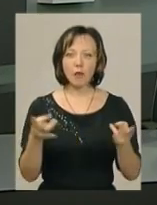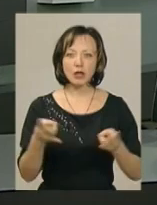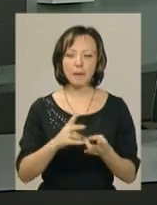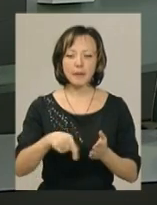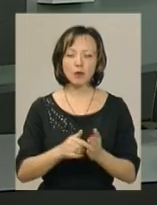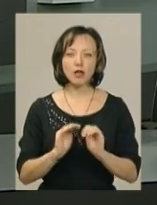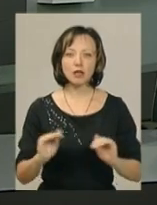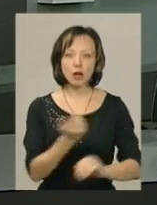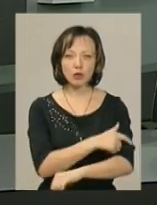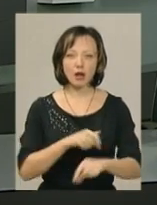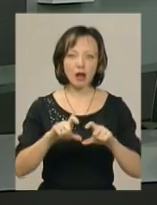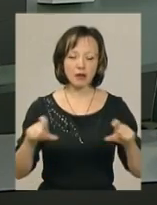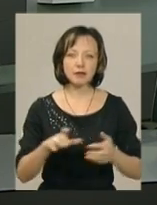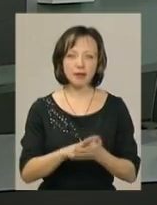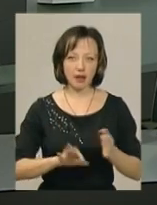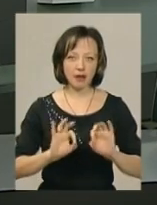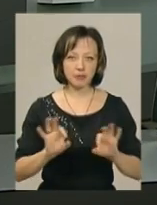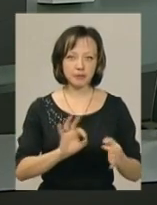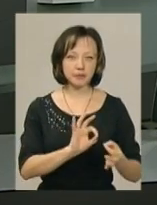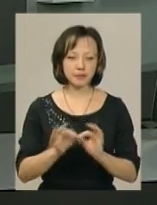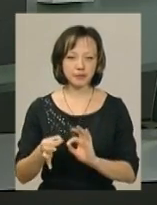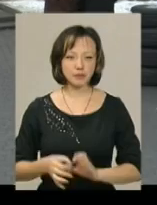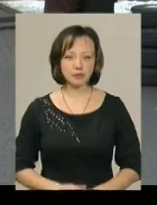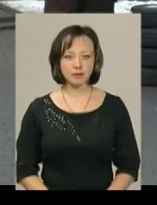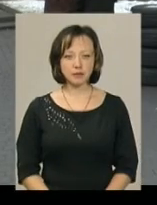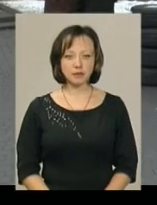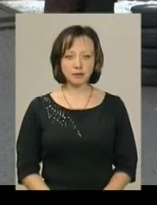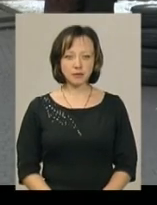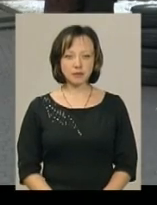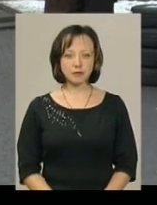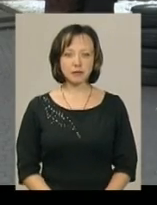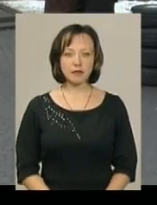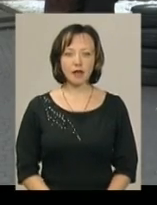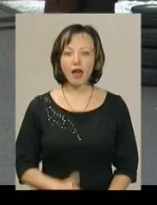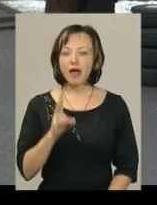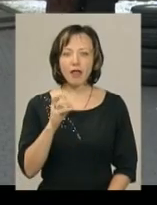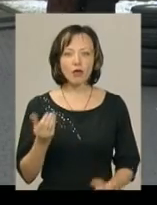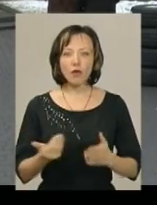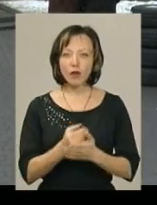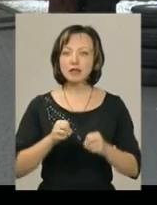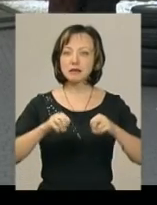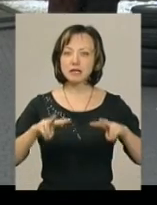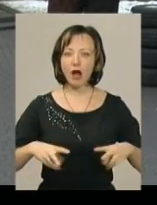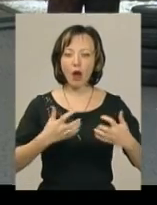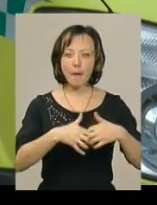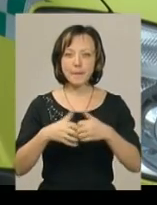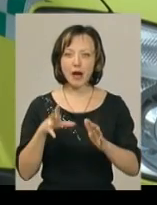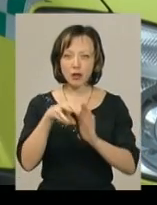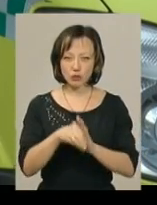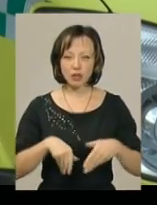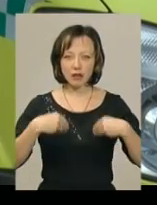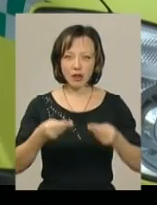дитячої лікарні. Тетяна Пристекар далі докладніше. Хоч не новий, але зі спеціальною апаратурою, що